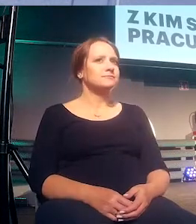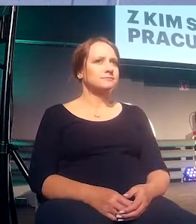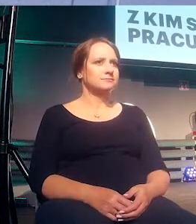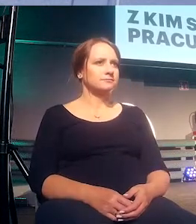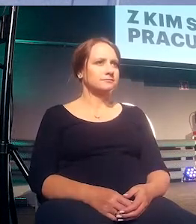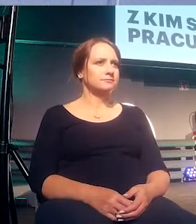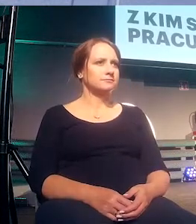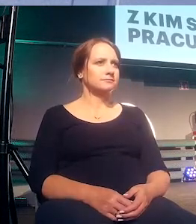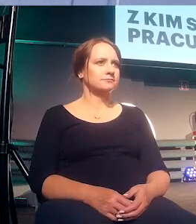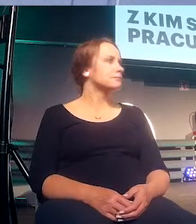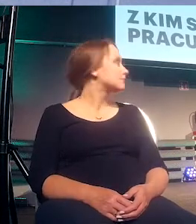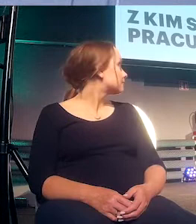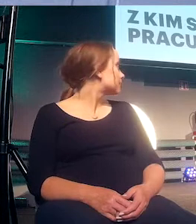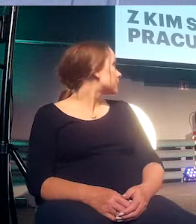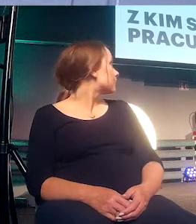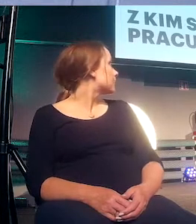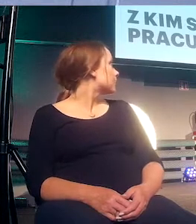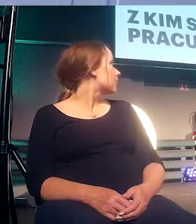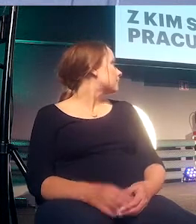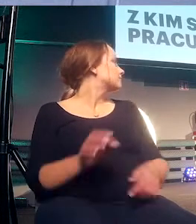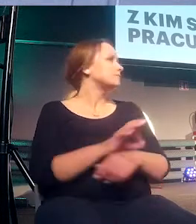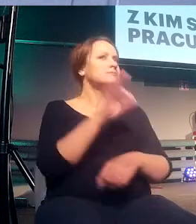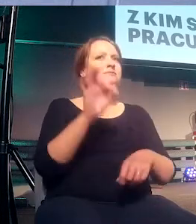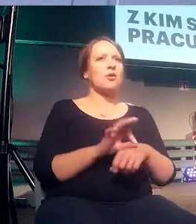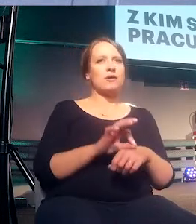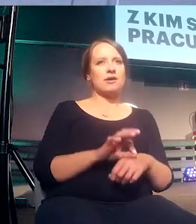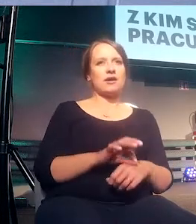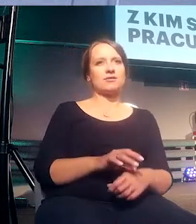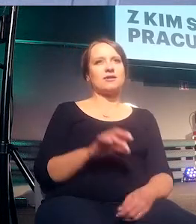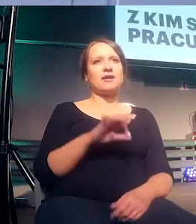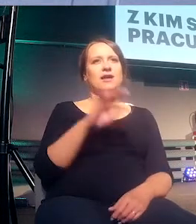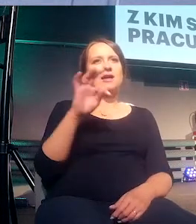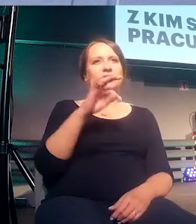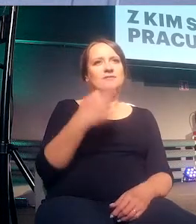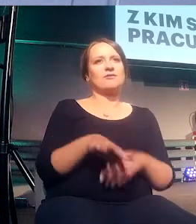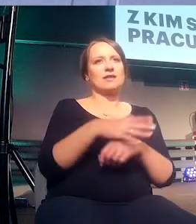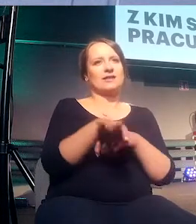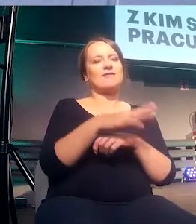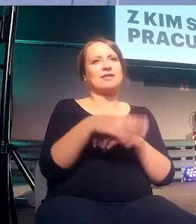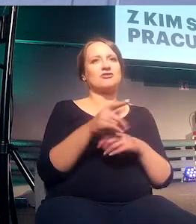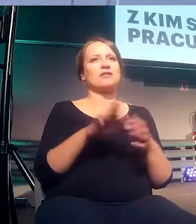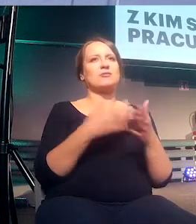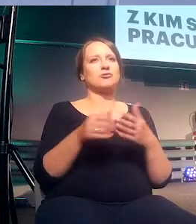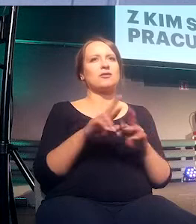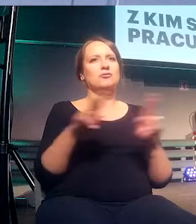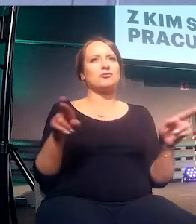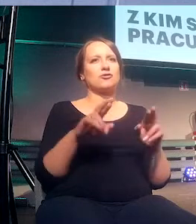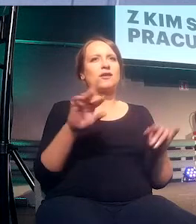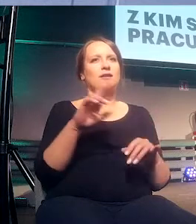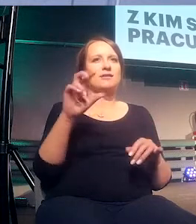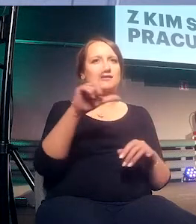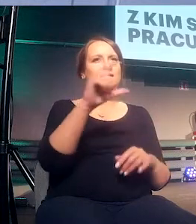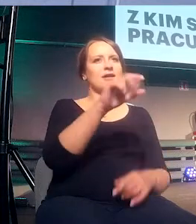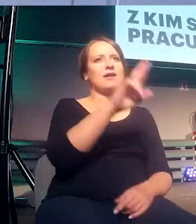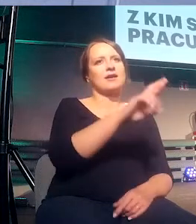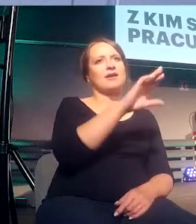oprócz projektantów frontend jest to zewnętrzna firma, która dostarcza rozwiązanie backendowe, na przykład CRM. Są to też firmy,